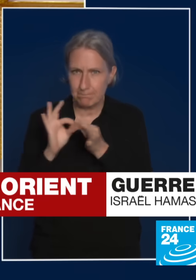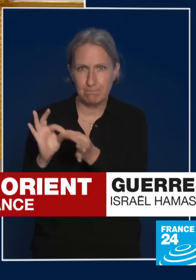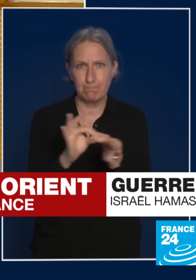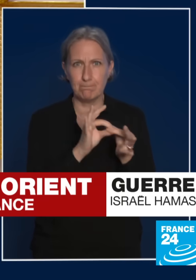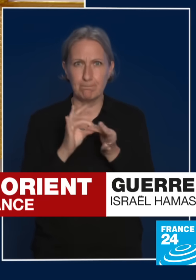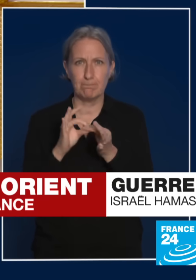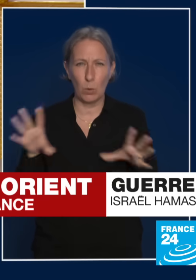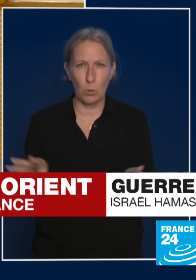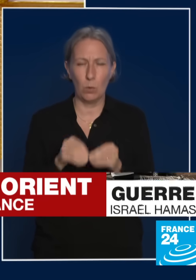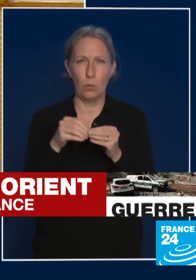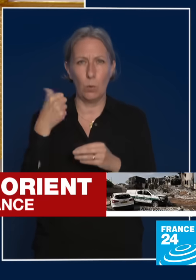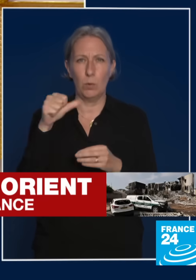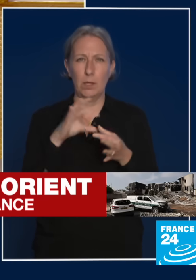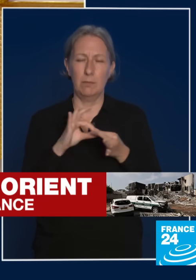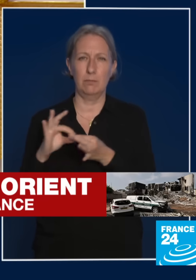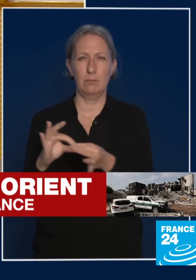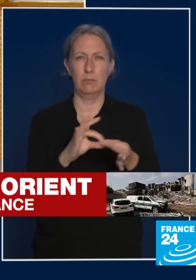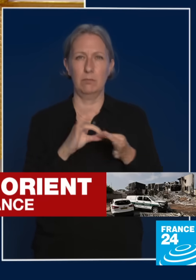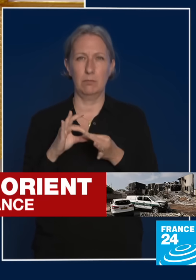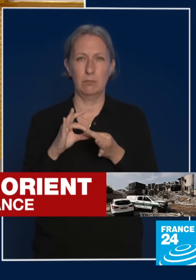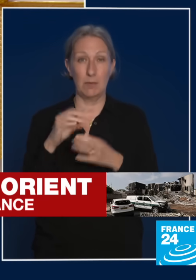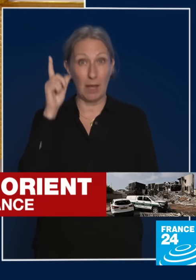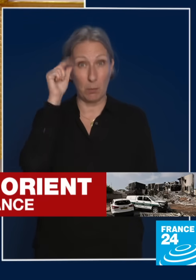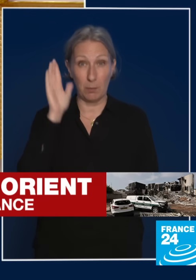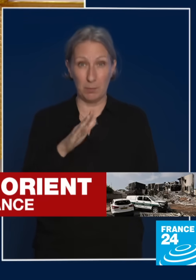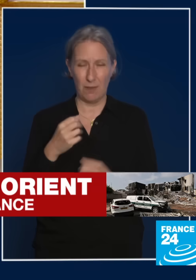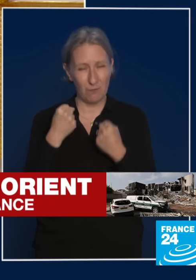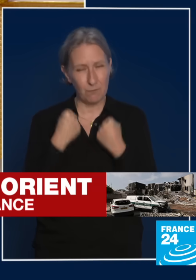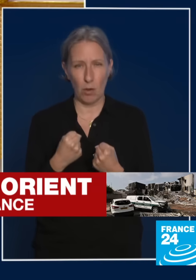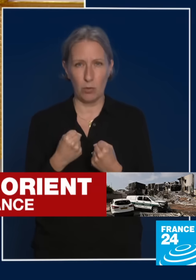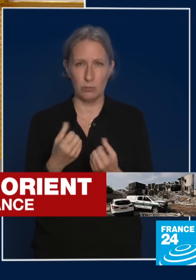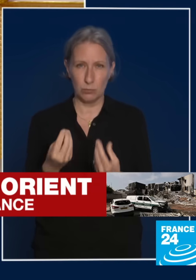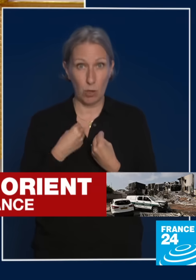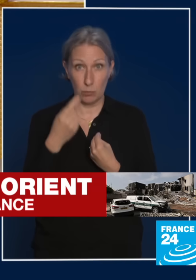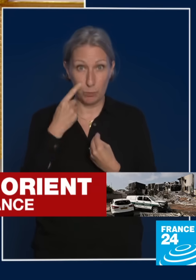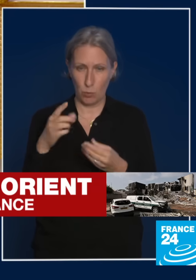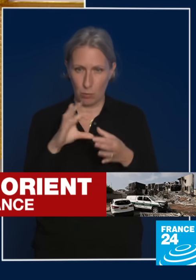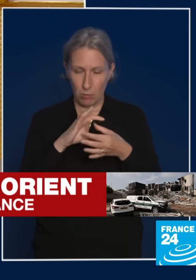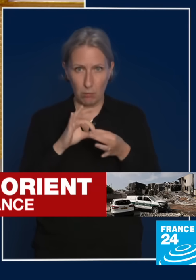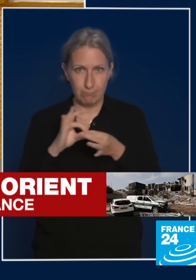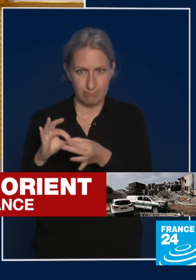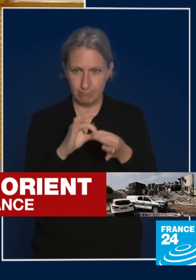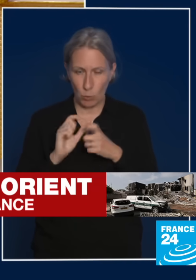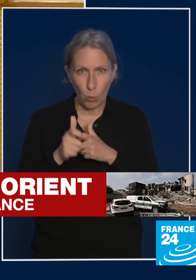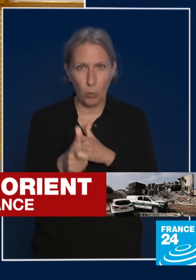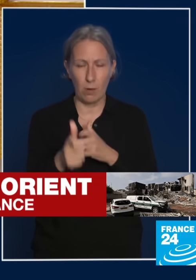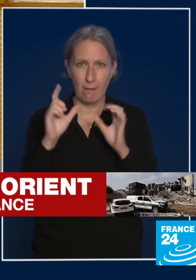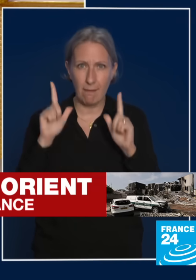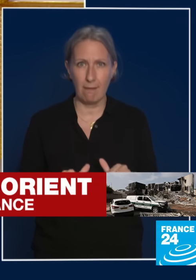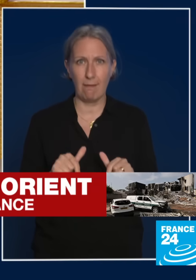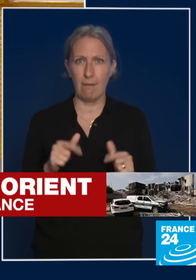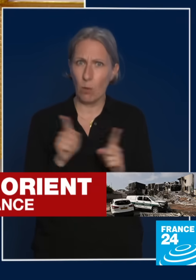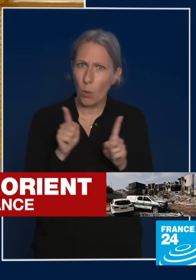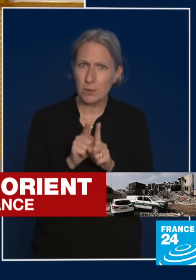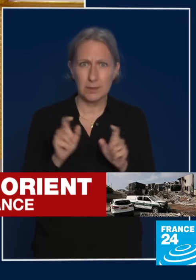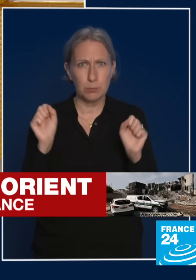cette unité républicaine est une force pour nous-même pour notre cohésion et pour pouvoir porter la